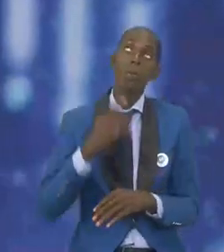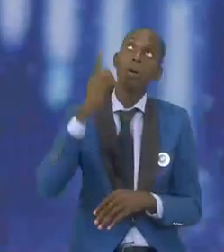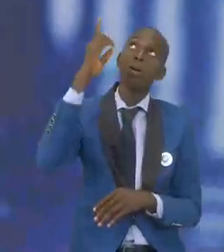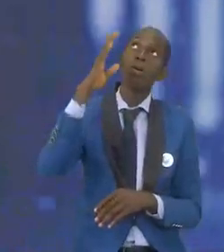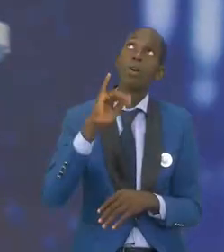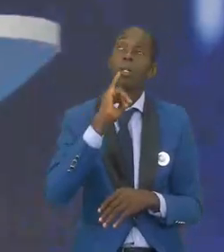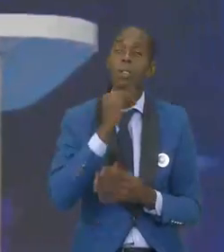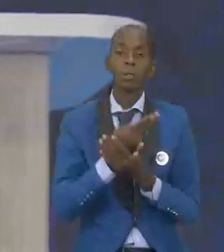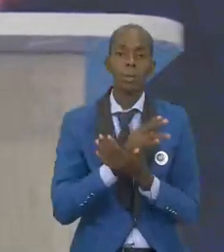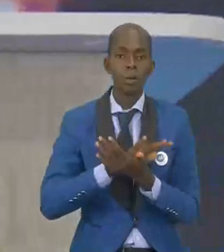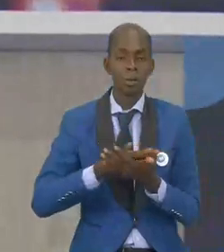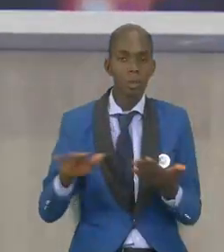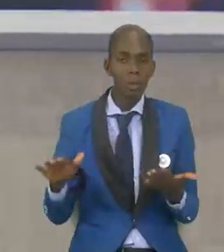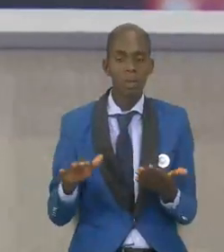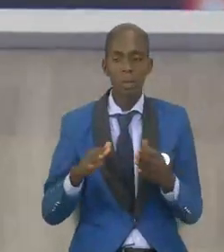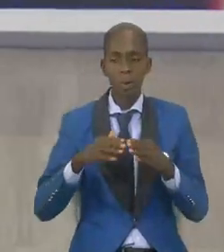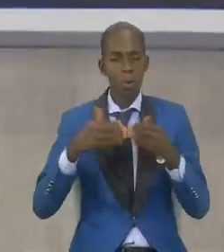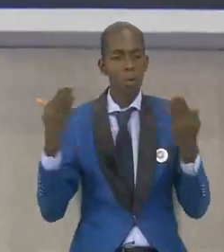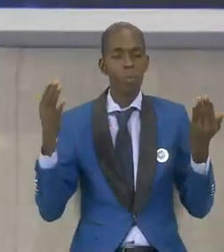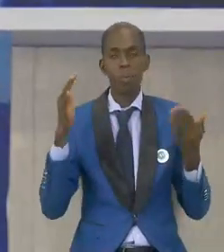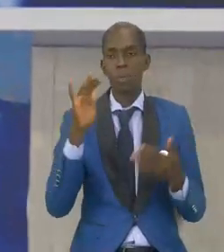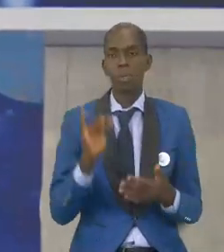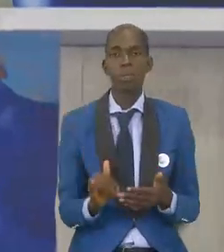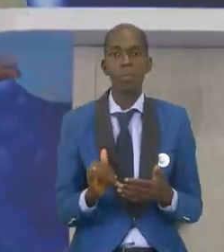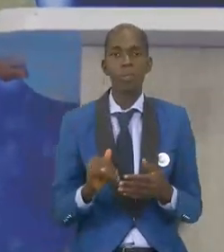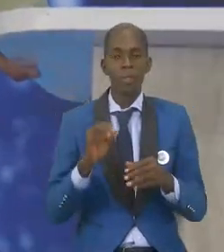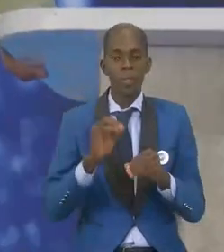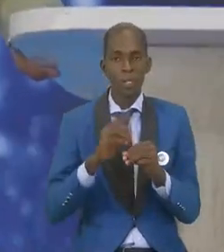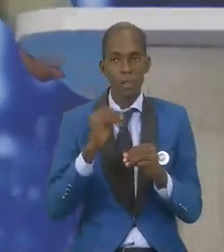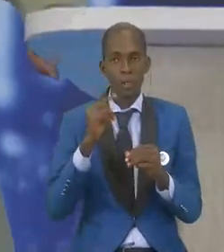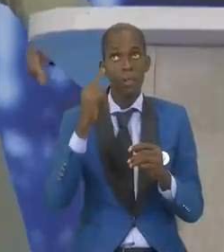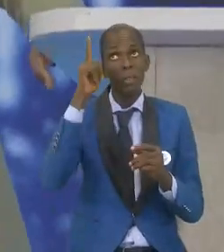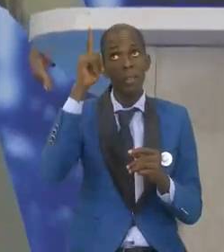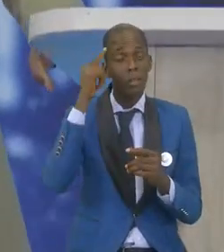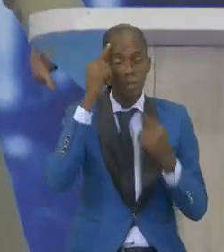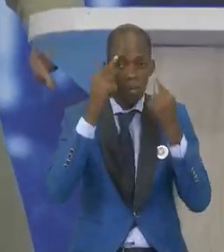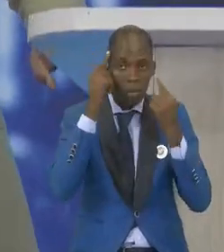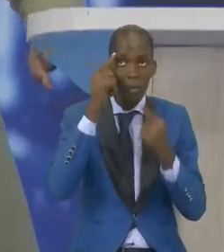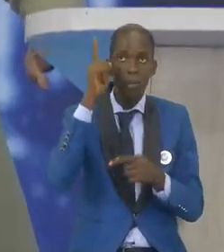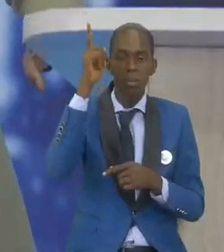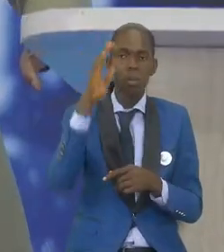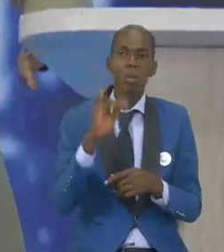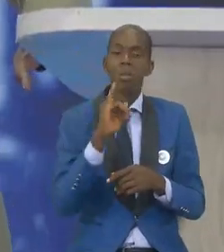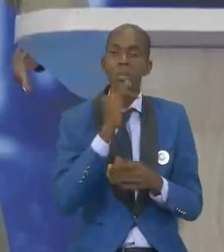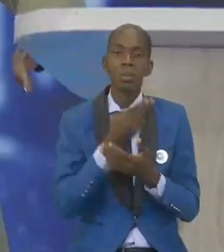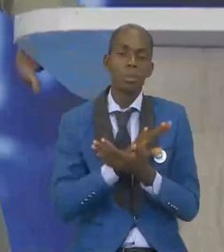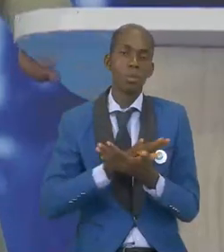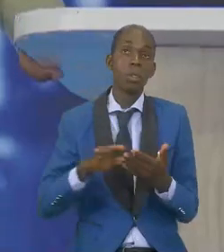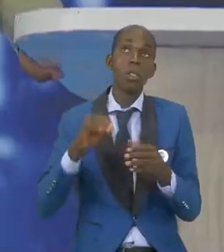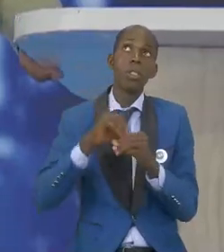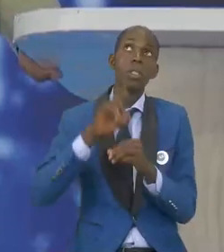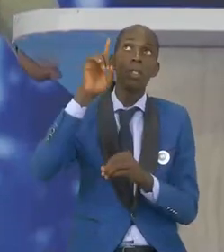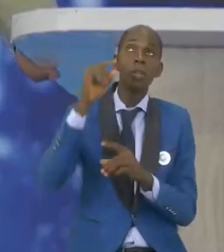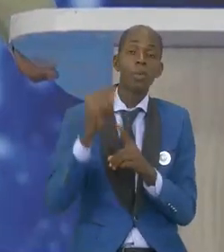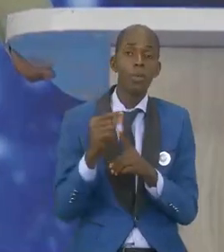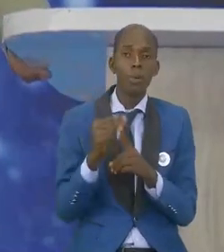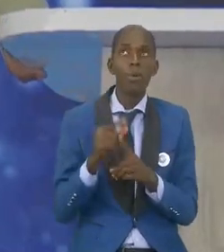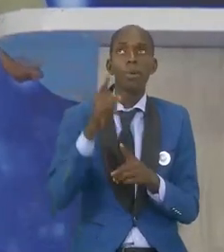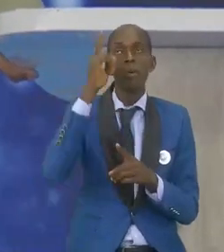la sainteté transparente comme Dieu est saint transparent dans ses pensées